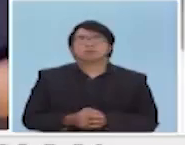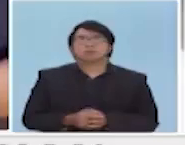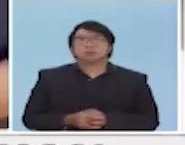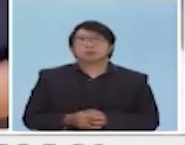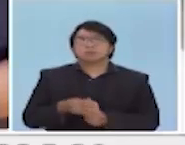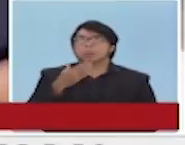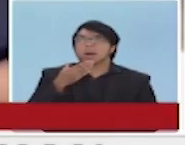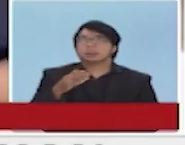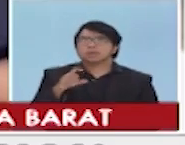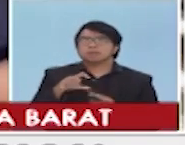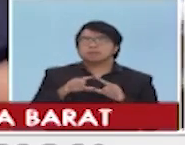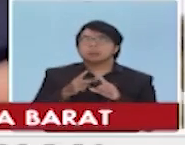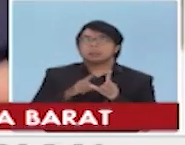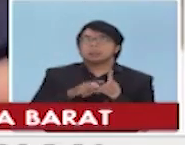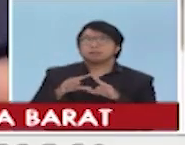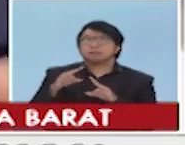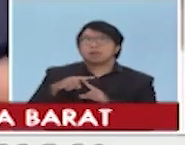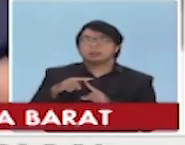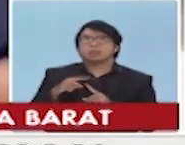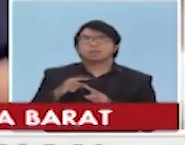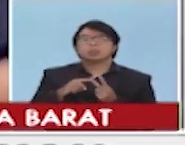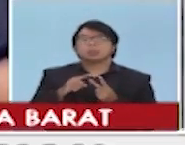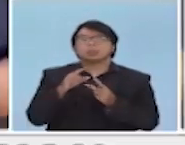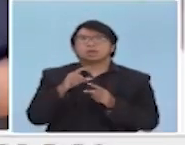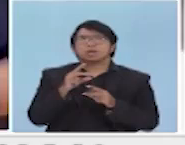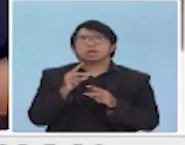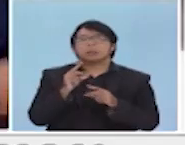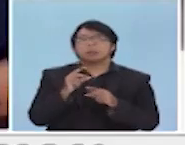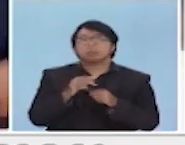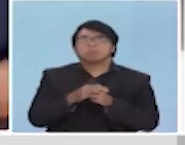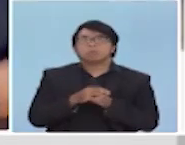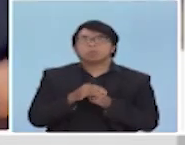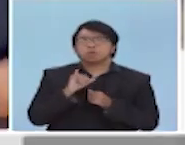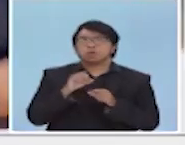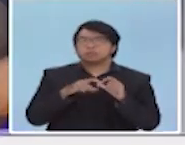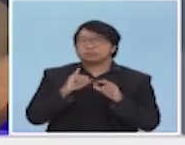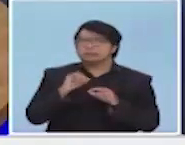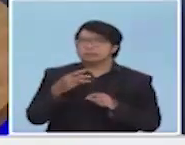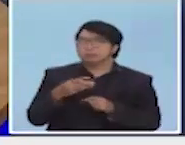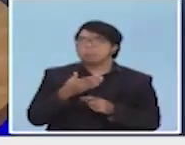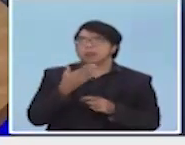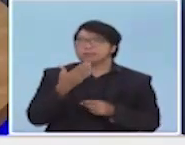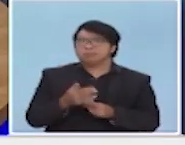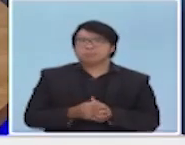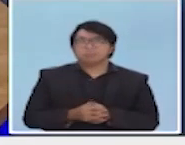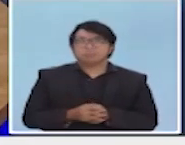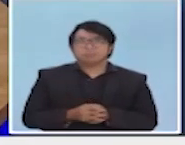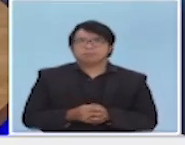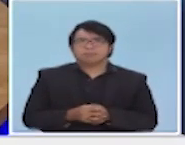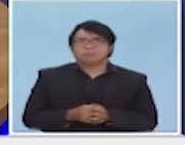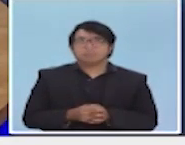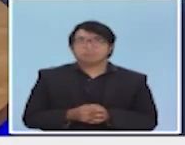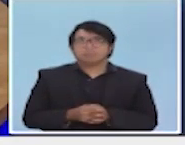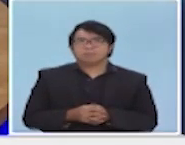rekan Cahyat Supriyatna melaporkan langsung dari Pasar Cileungsi dan sebelumnya ada rekan Yosefina Damaris langsung dari Pasar Rawasari, Jakarta Pusat. Selamat